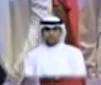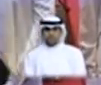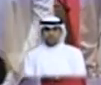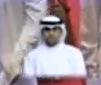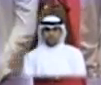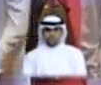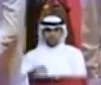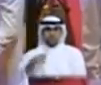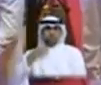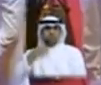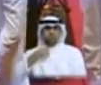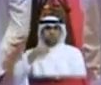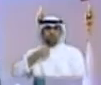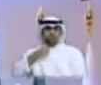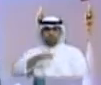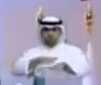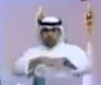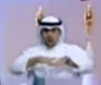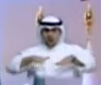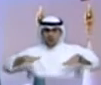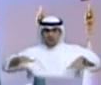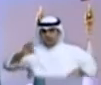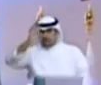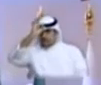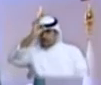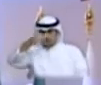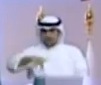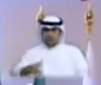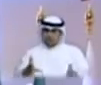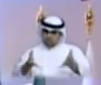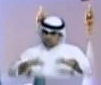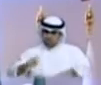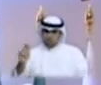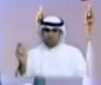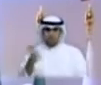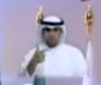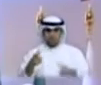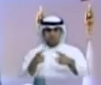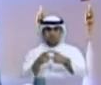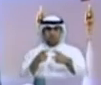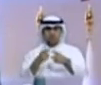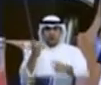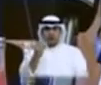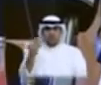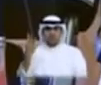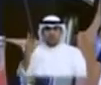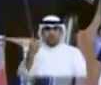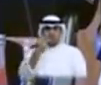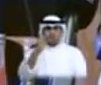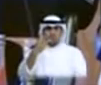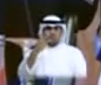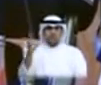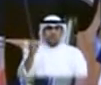في ظل التطورات الأمنية المتسارعة بالمنطقة، انعقد بالدوحة الاجتماع 34 لأصحاب